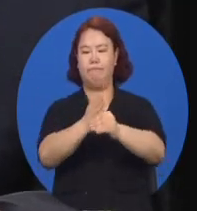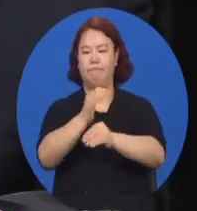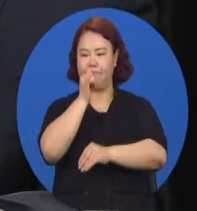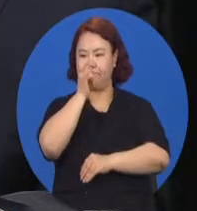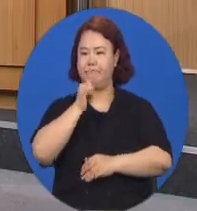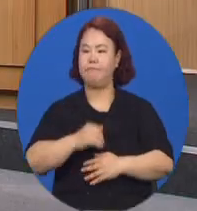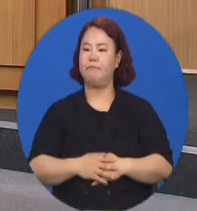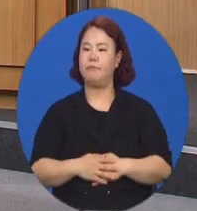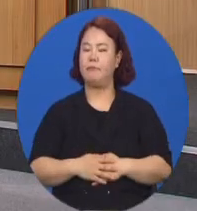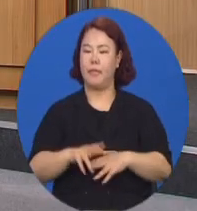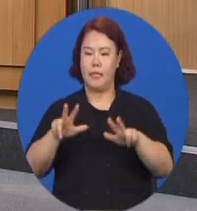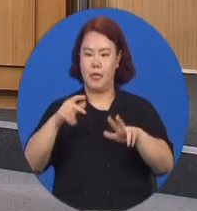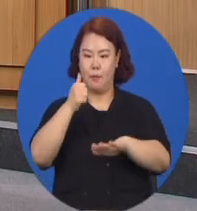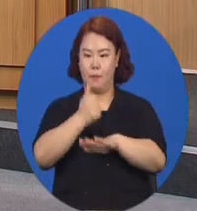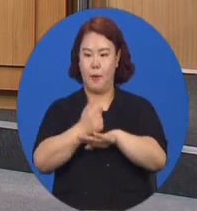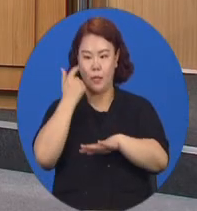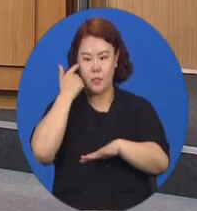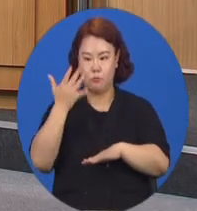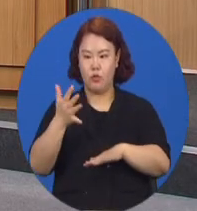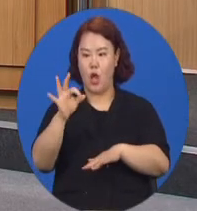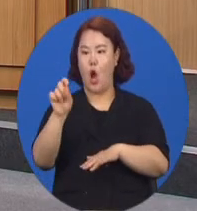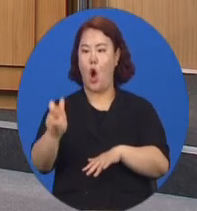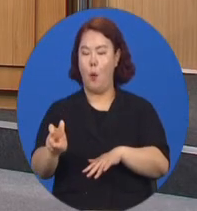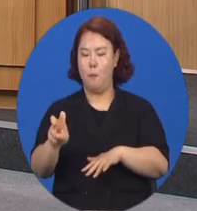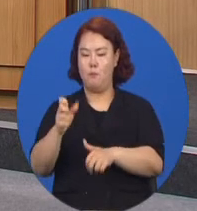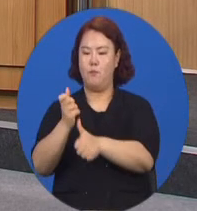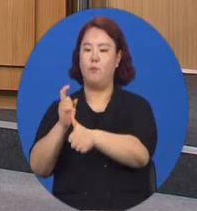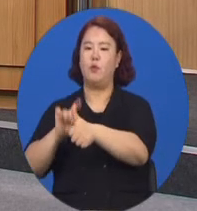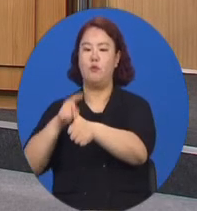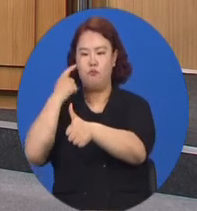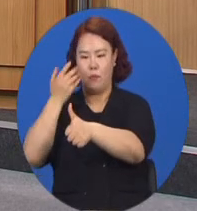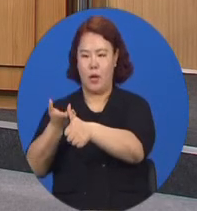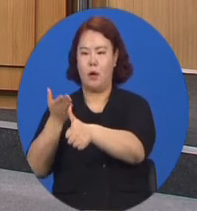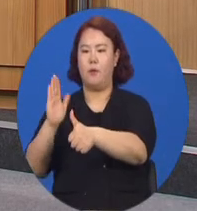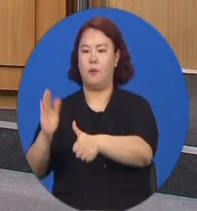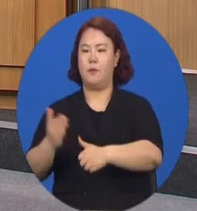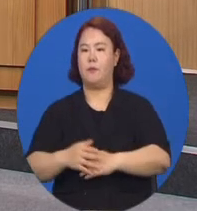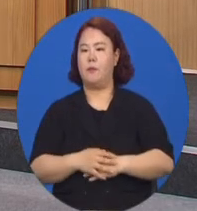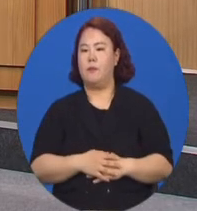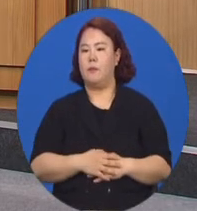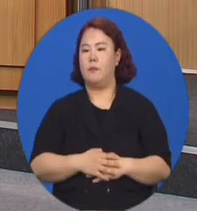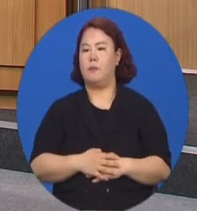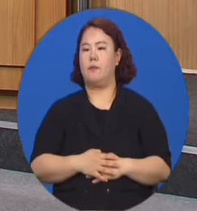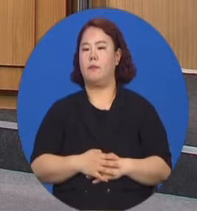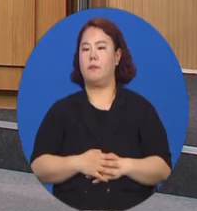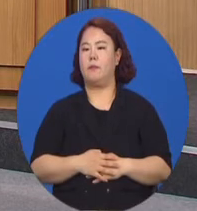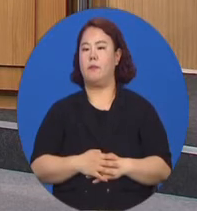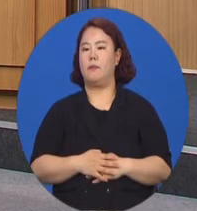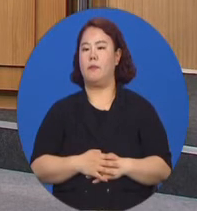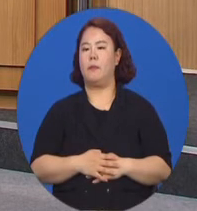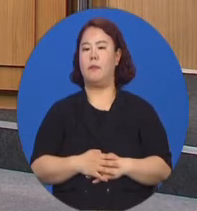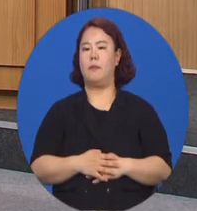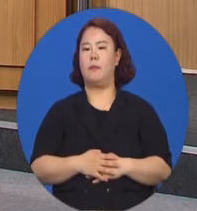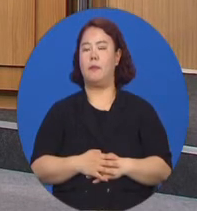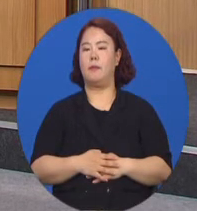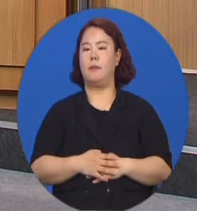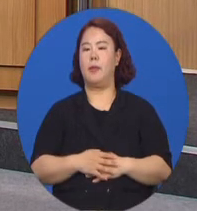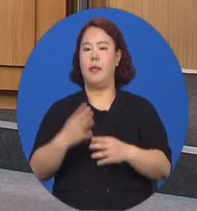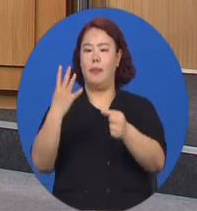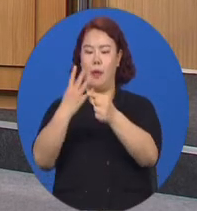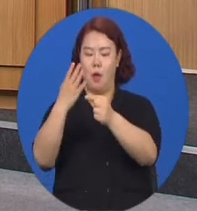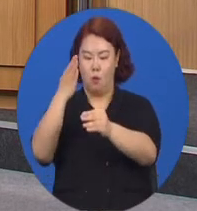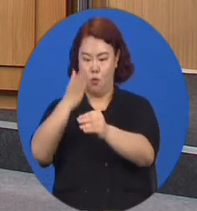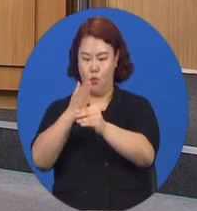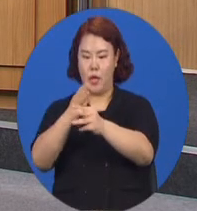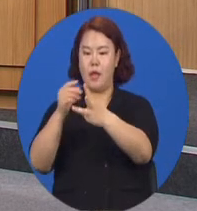네. 자, 이제 마지막 질문 기회는 업무부님께 세 번 다 썼나요? 예? 세 번 사용하셨고요. 예, 네 번 중에 세 번 사용하셨고